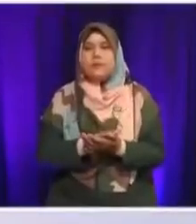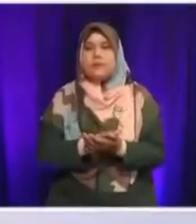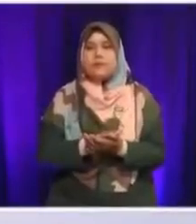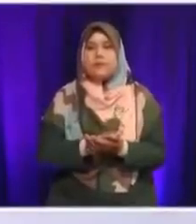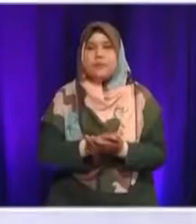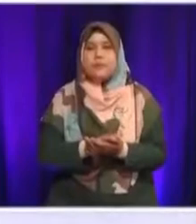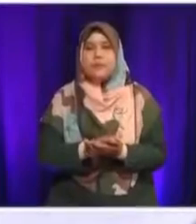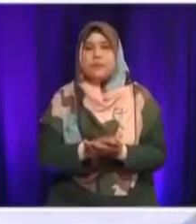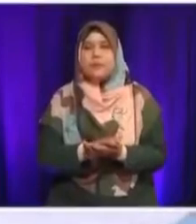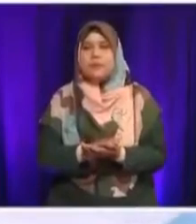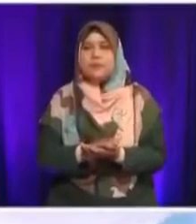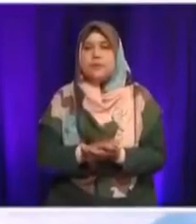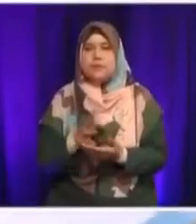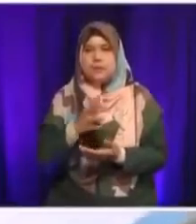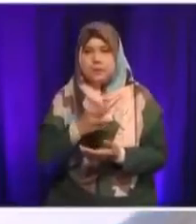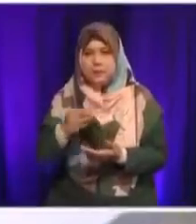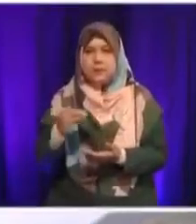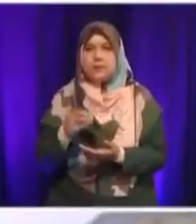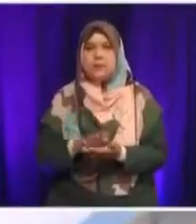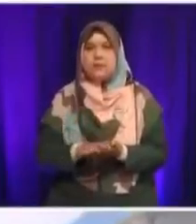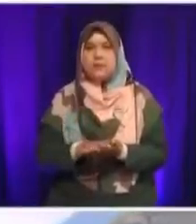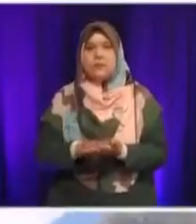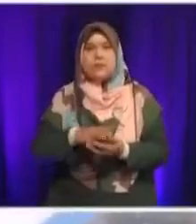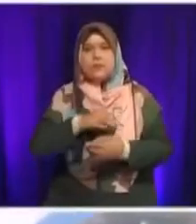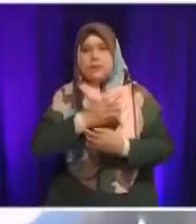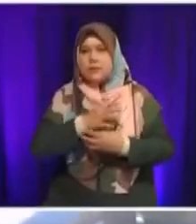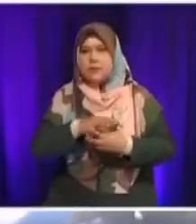dan juga kita selesaikanlah